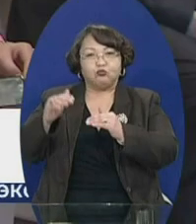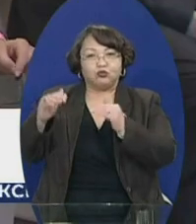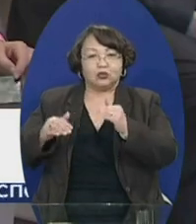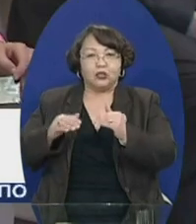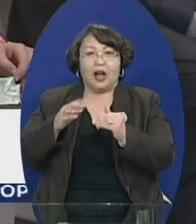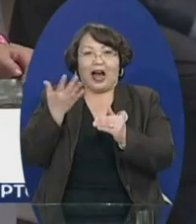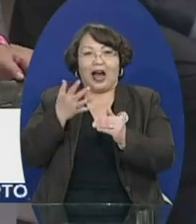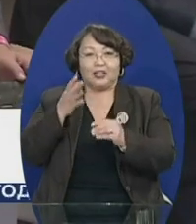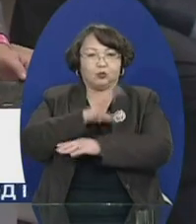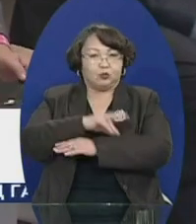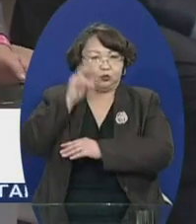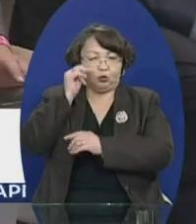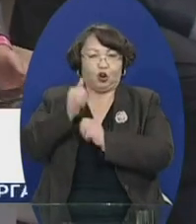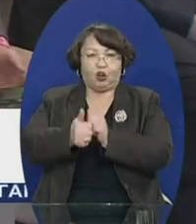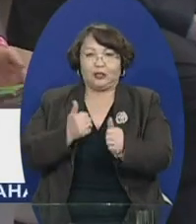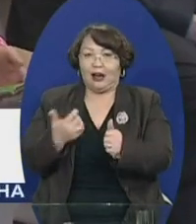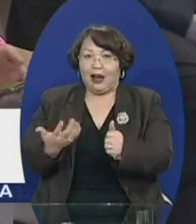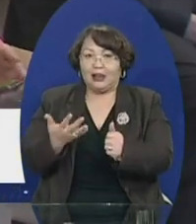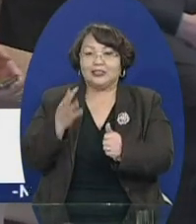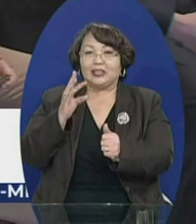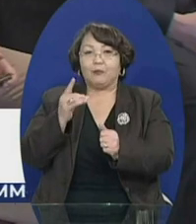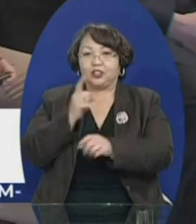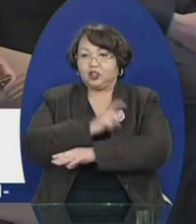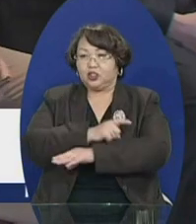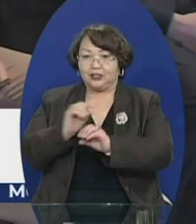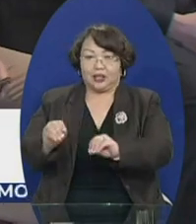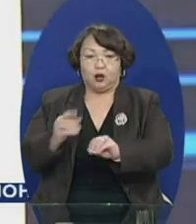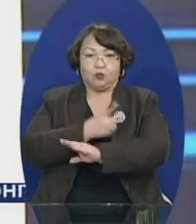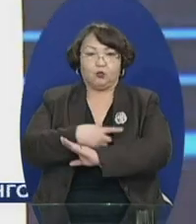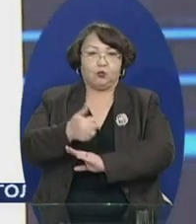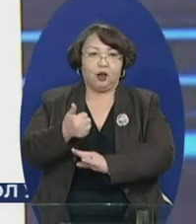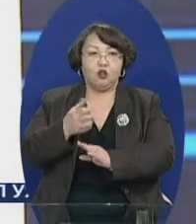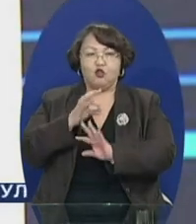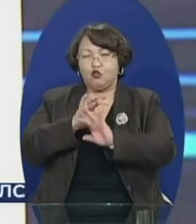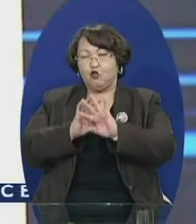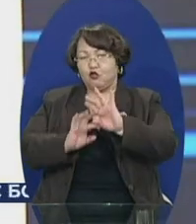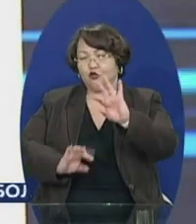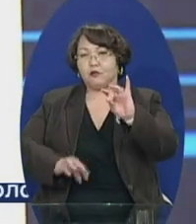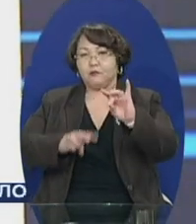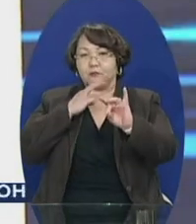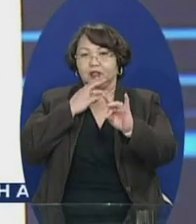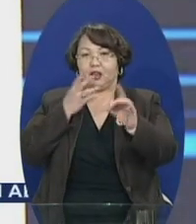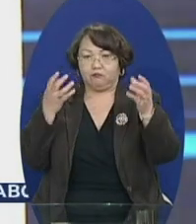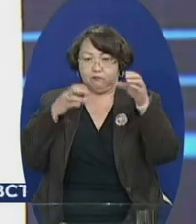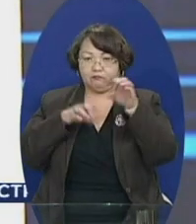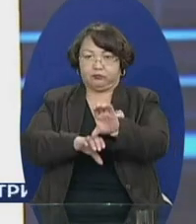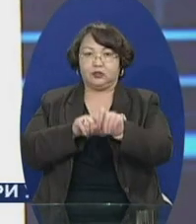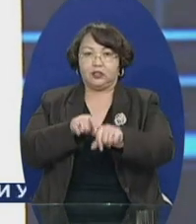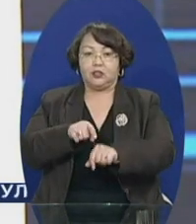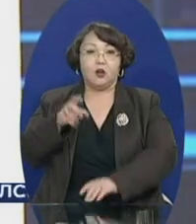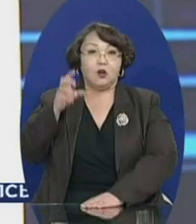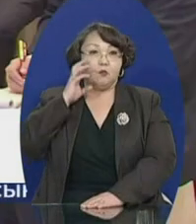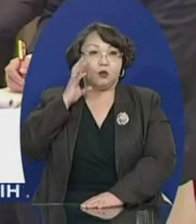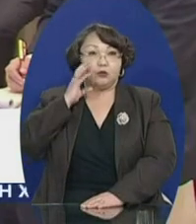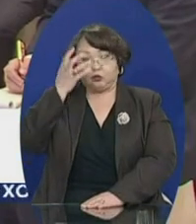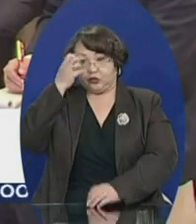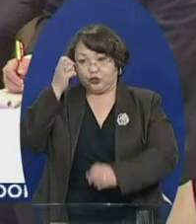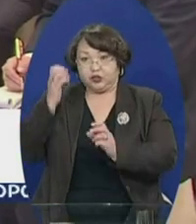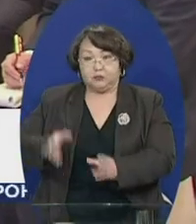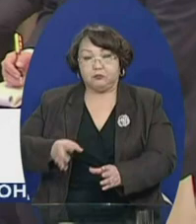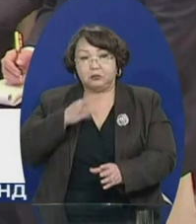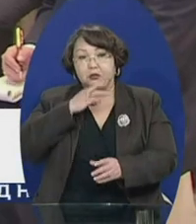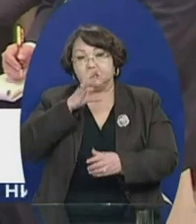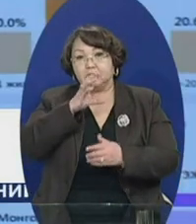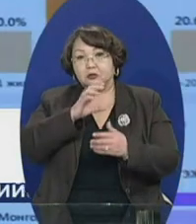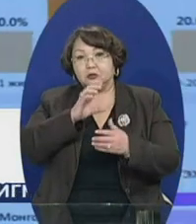байна. Нэг хичээлийн жилд ямар үр дүн гарсан гих мэт бүхэл төрлийн мэдээлэл энхүү цахим системд багтжээ. Бодлого гаргачид мэдээллийн сангийн